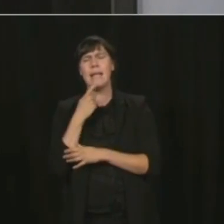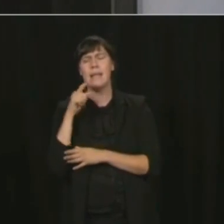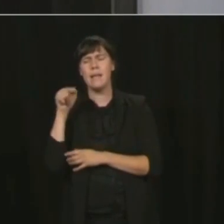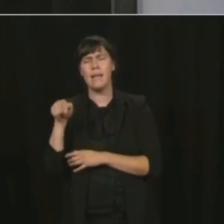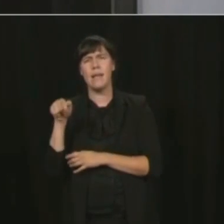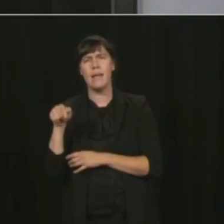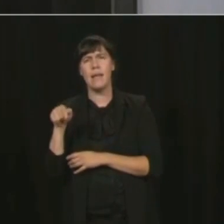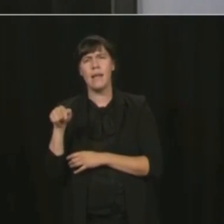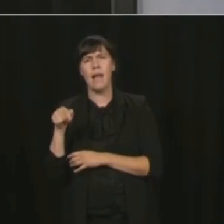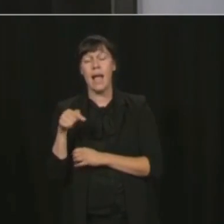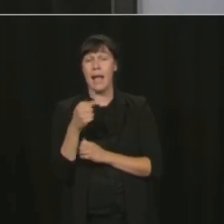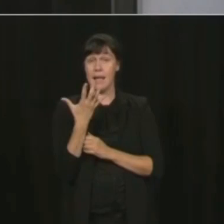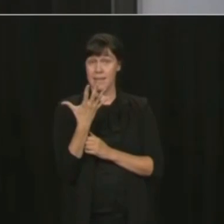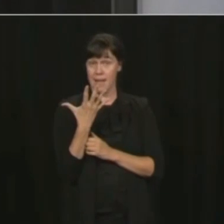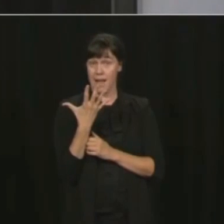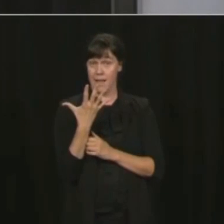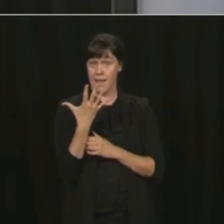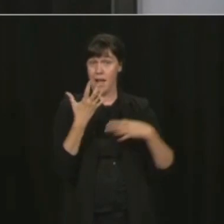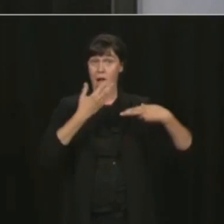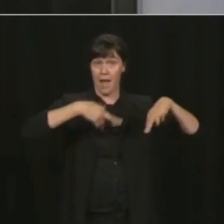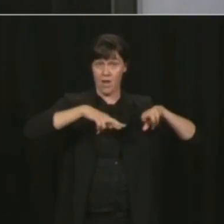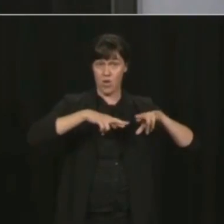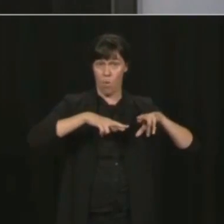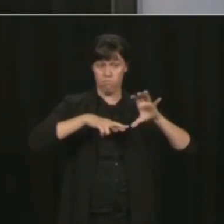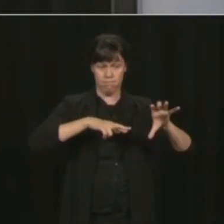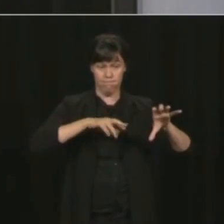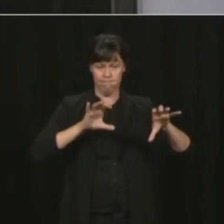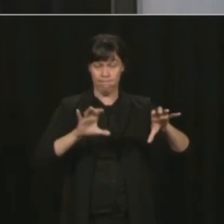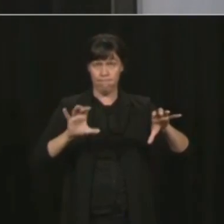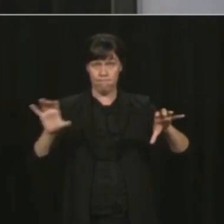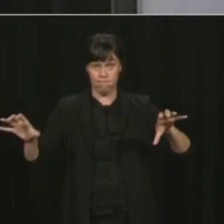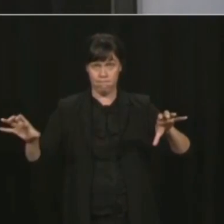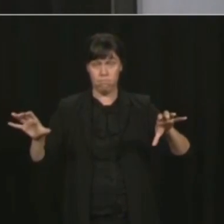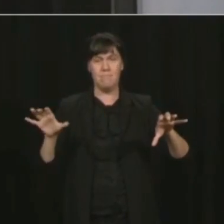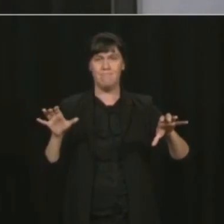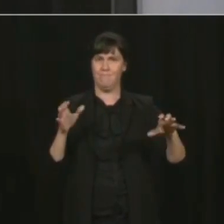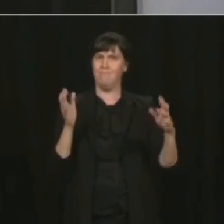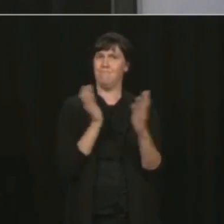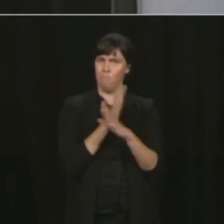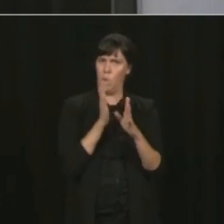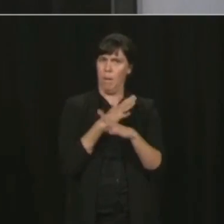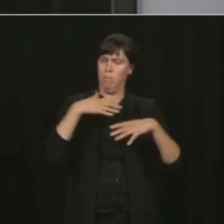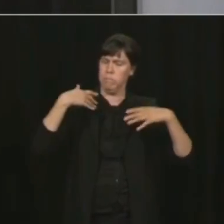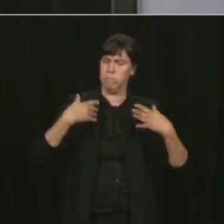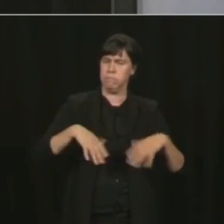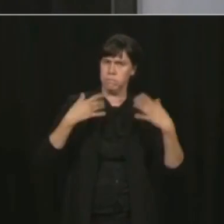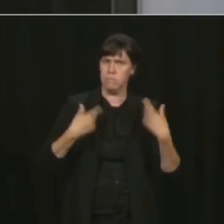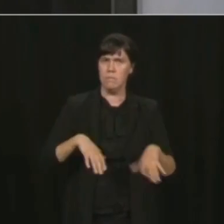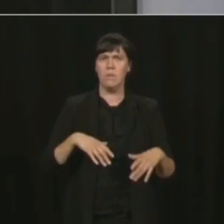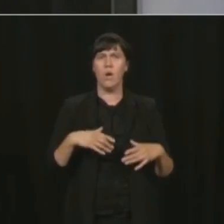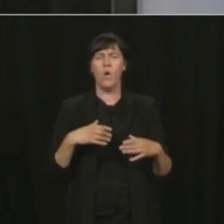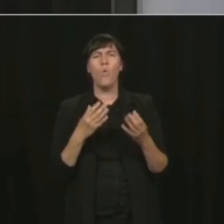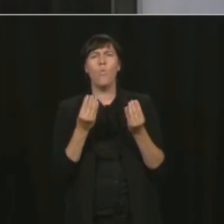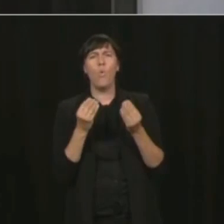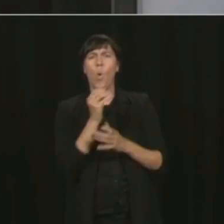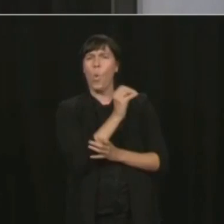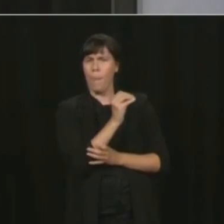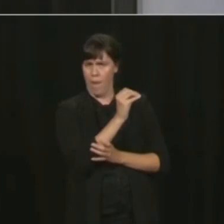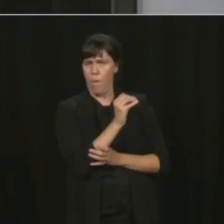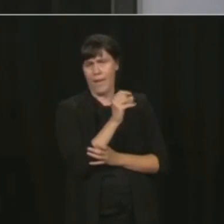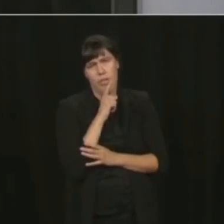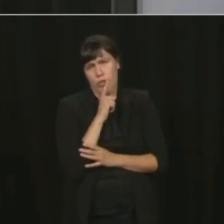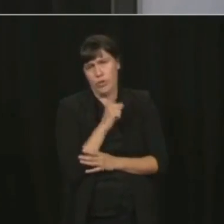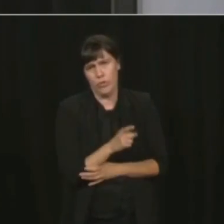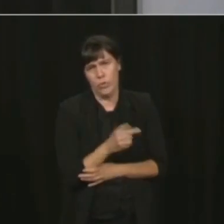Il y a cinq régions où il y a des problèmes particuliers. Bon, l'Outaouais, bien sûr, parce qu'il y a la compétition d'Ottawa